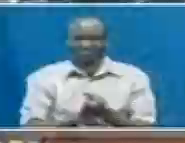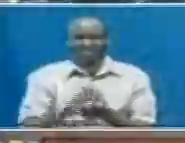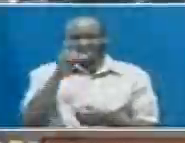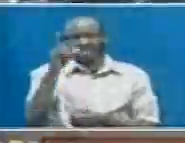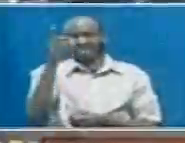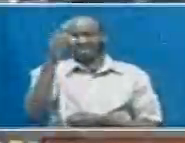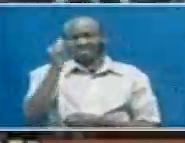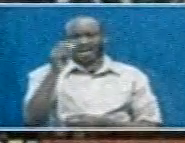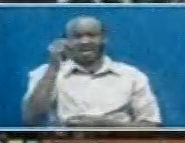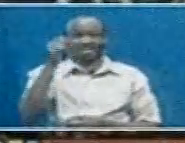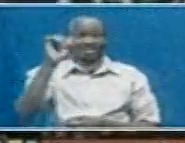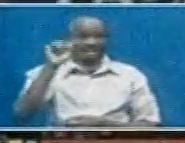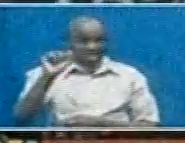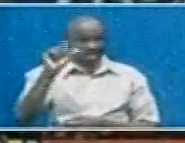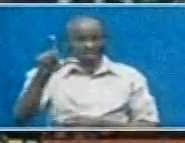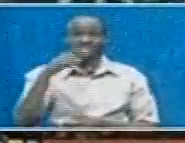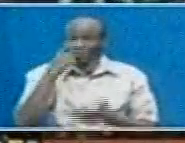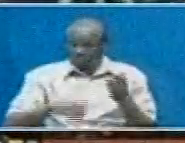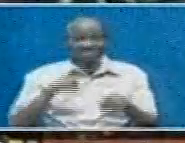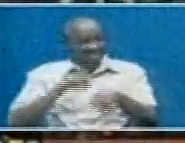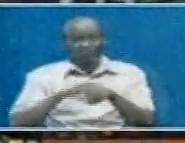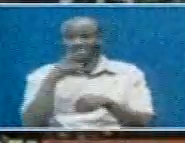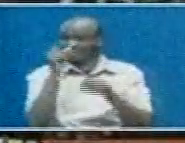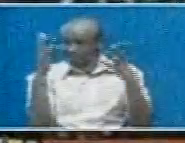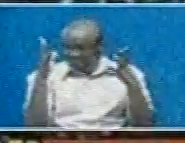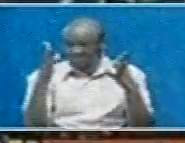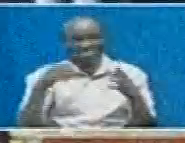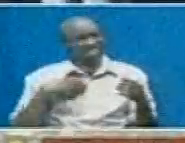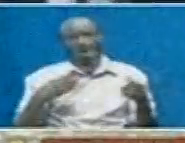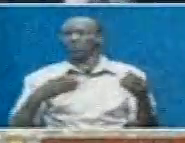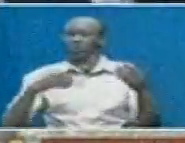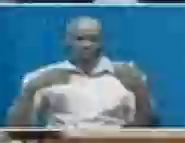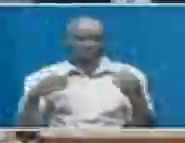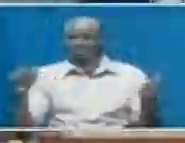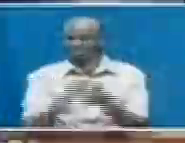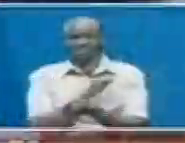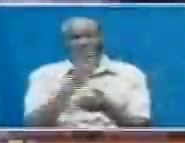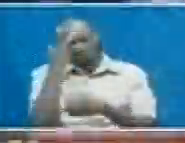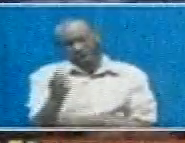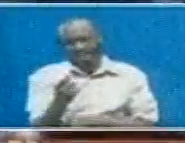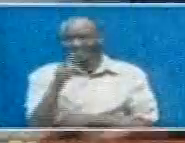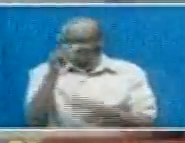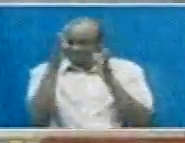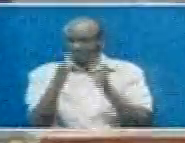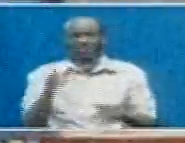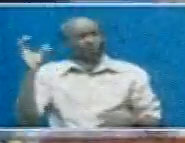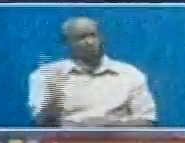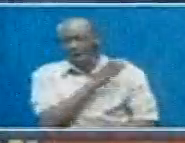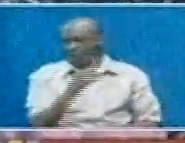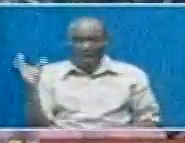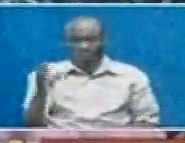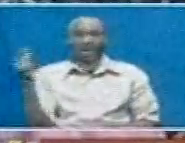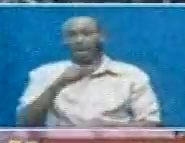Imonje Shimoli. Sherehe za msimu wa Krismasi zikikatizwa ghafla na jamaa ambaye anadaiwa kuwa mlevi wa